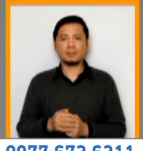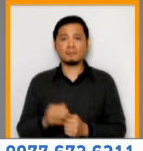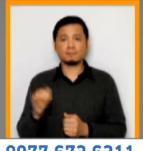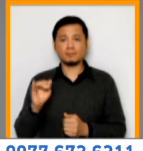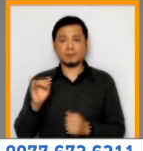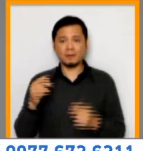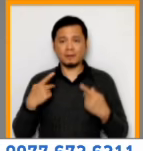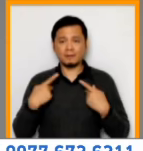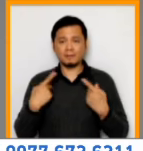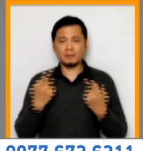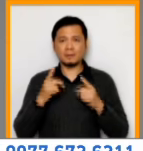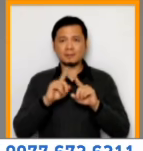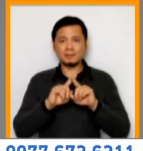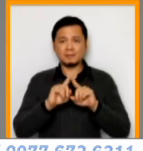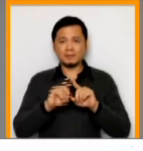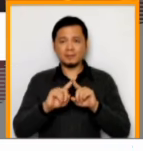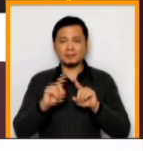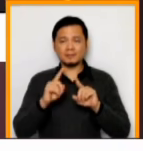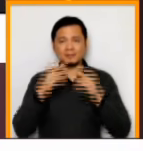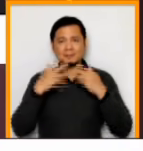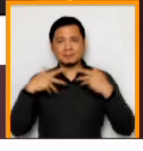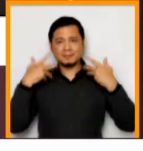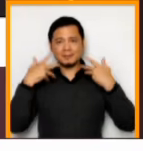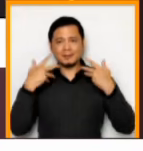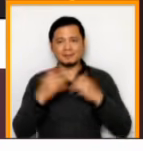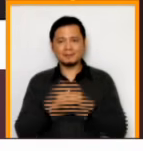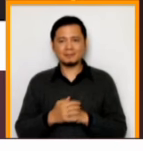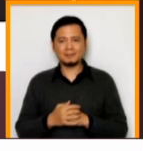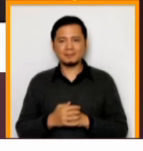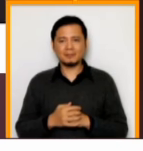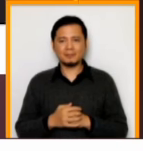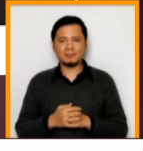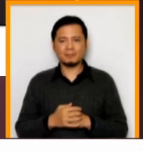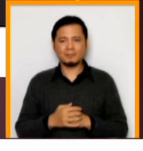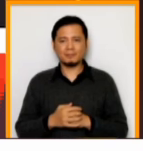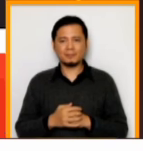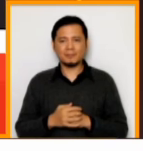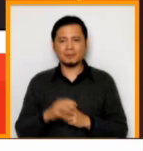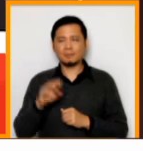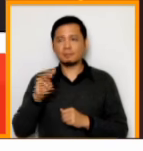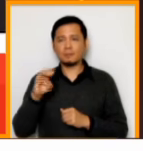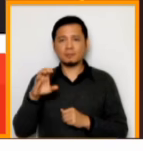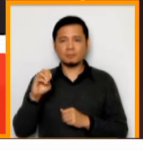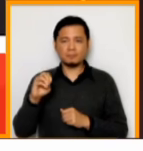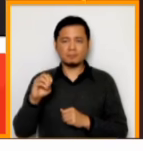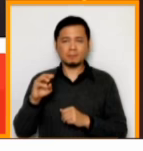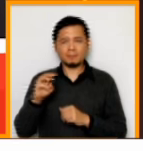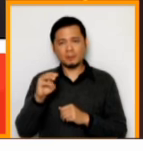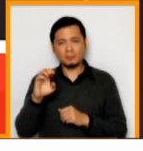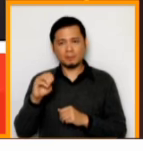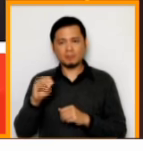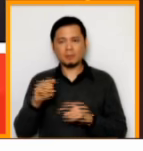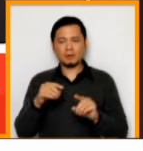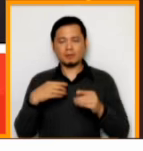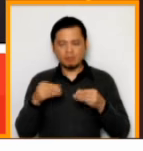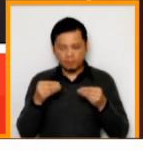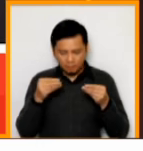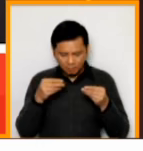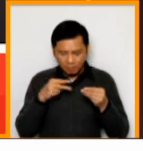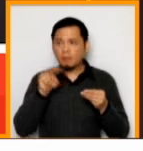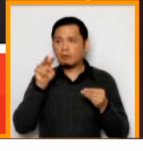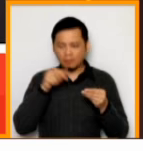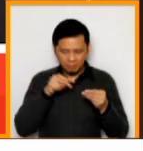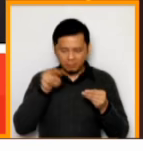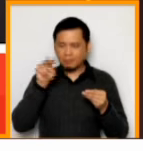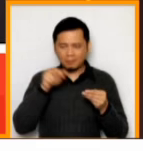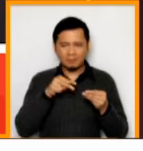kalye, nakasmile pa rin and everything. Sa isa pang meme ni Olivia kung saan nakatingin siya sa cue cards, tila hindi naman daw ito makapaniwala